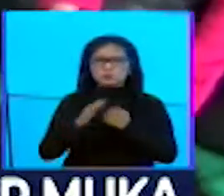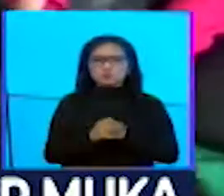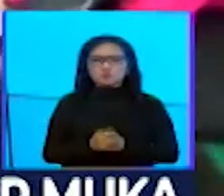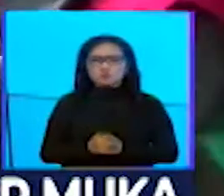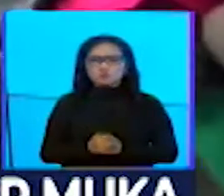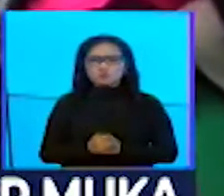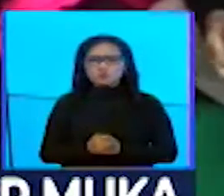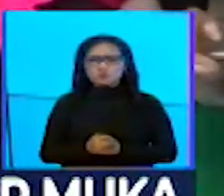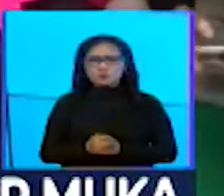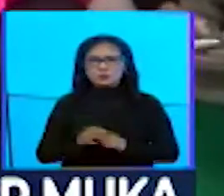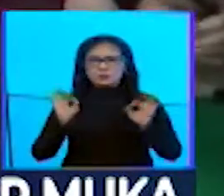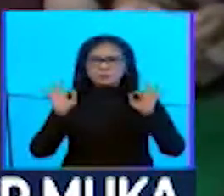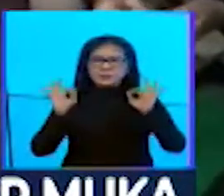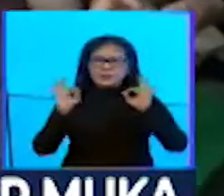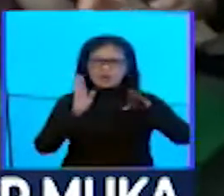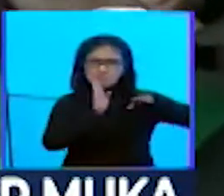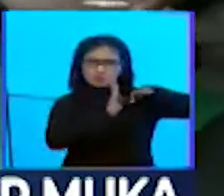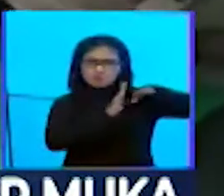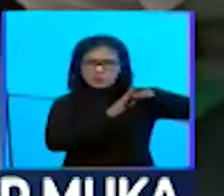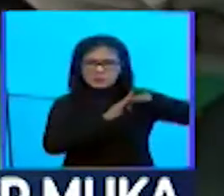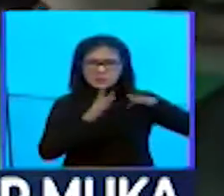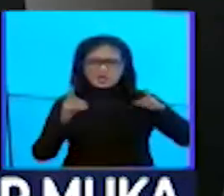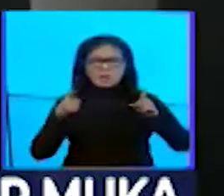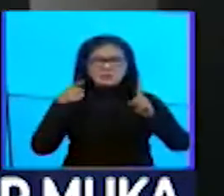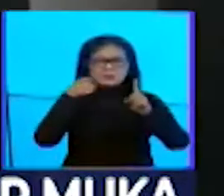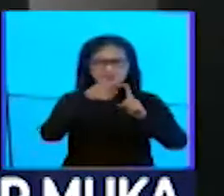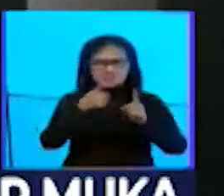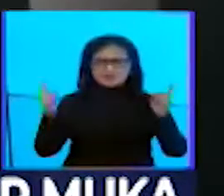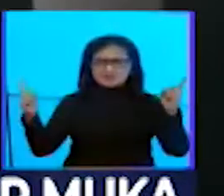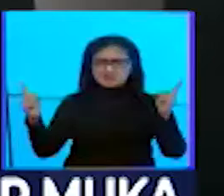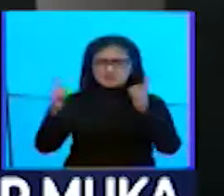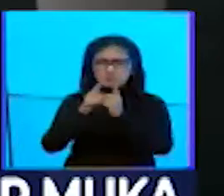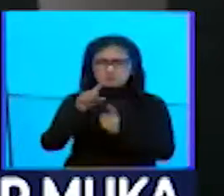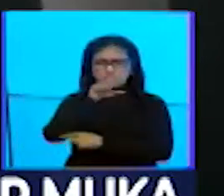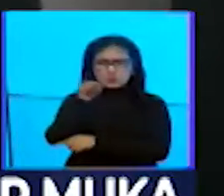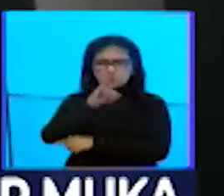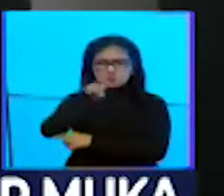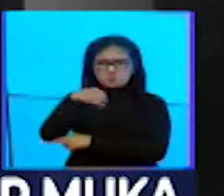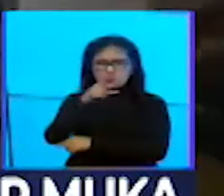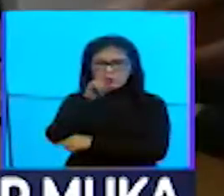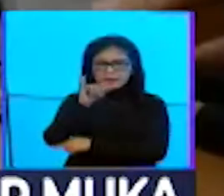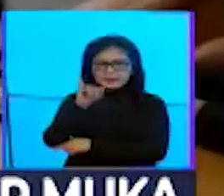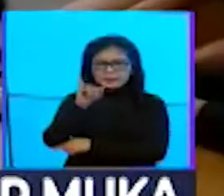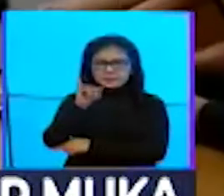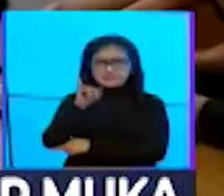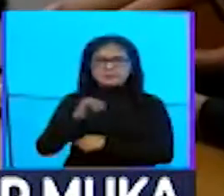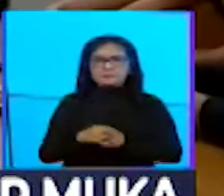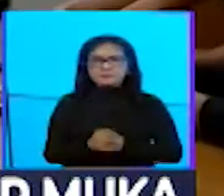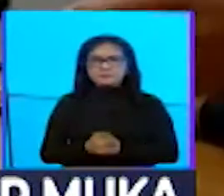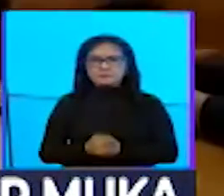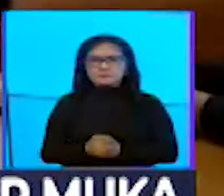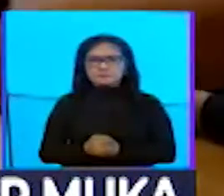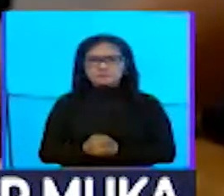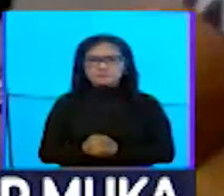dan Kebudayaan yang menargetkan kegiatan belajar tatap muka bisa dilaksanakan bulan Juli mendatang. Ketua Harian Gugus Tugas